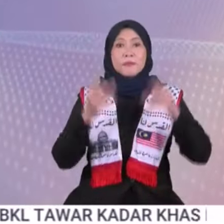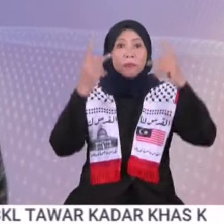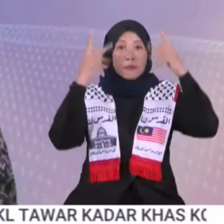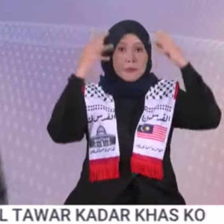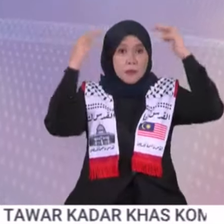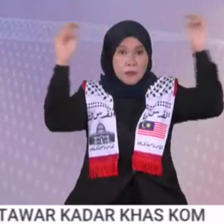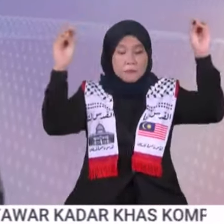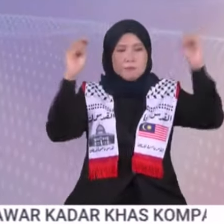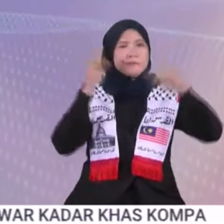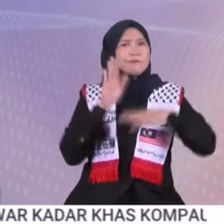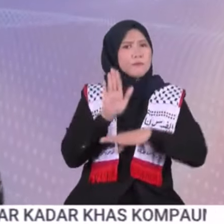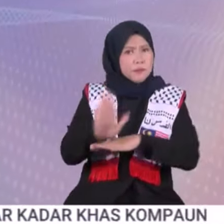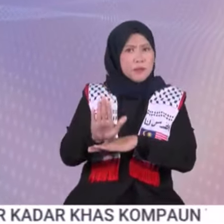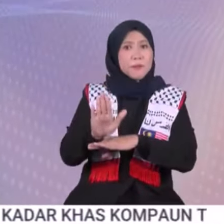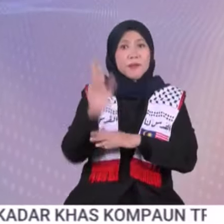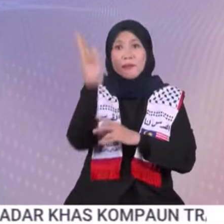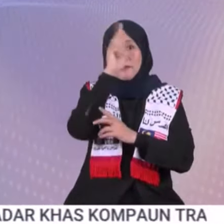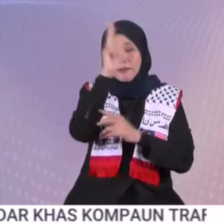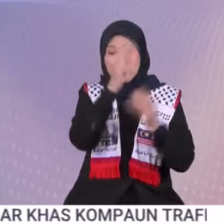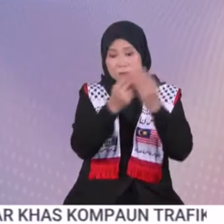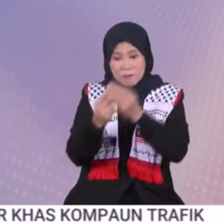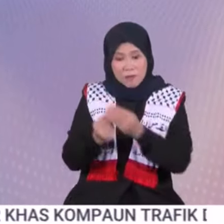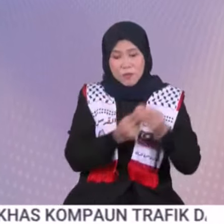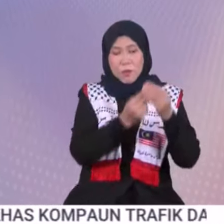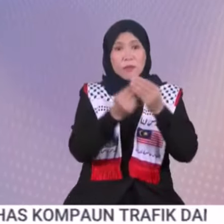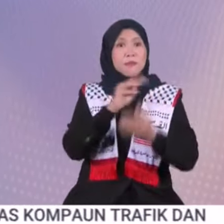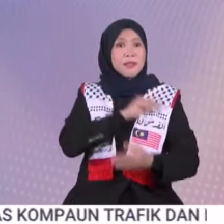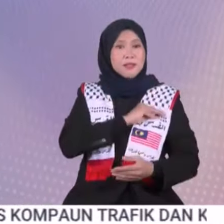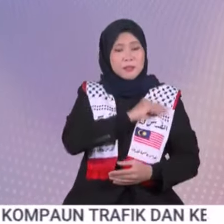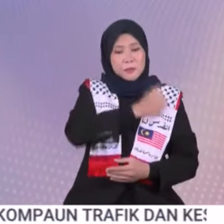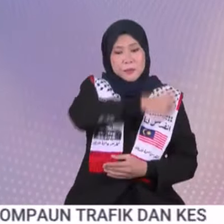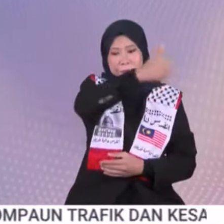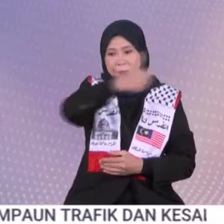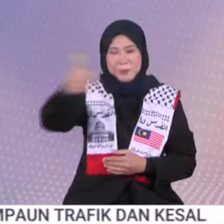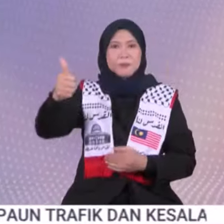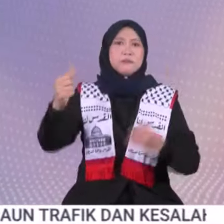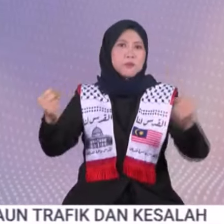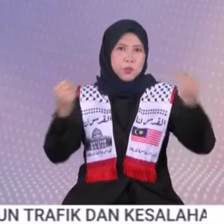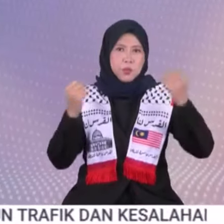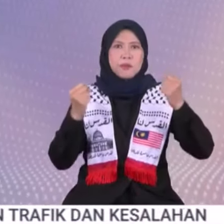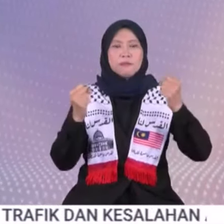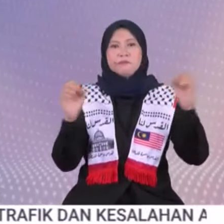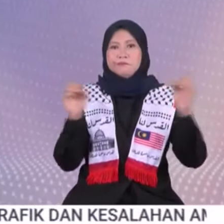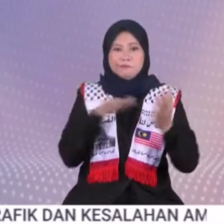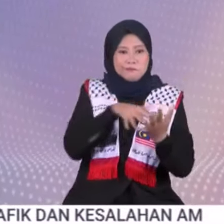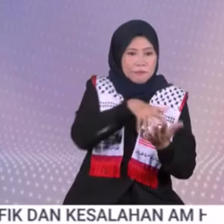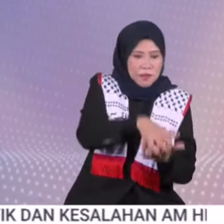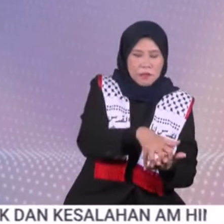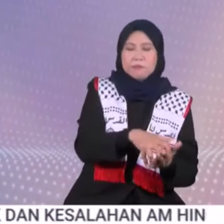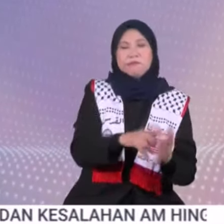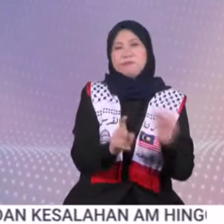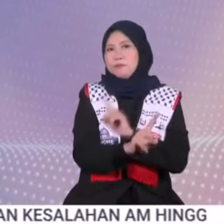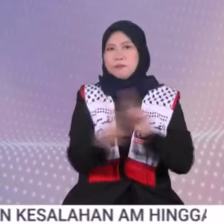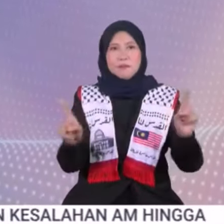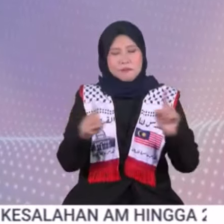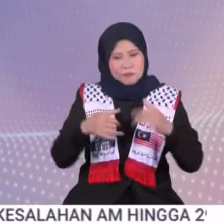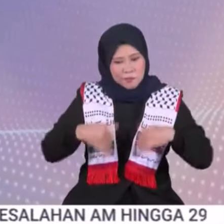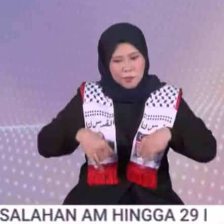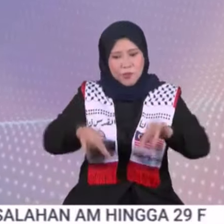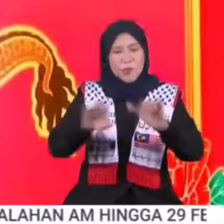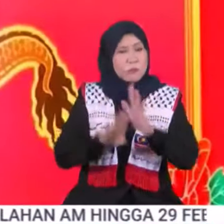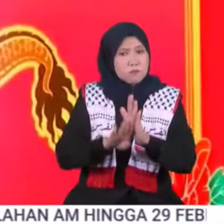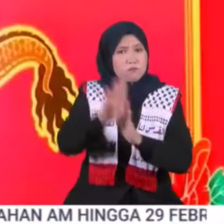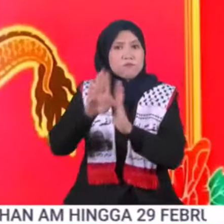Perdana Menteri beri jaminan kerajaan perpaduan pimpinannya kuat dan tidak tergugat untuk terus membangun negara fokus